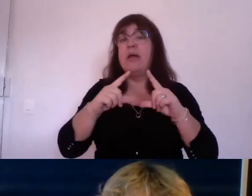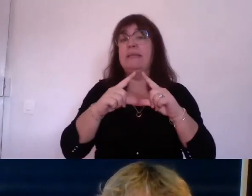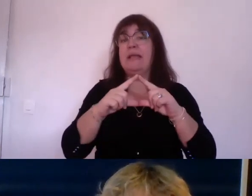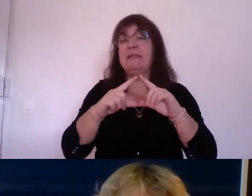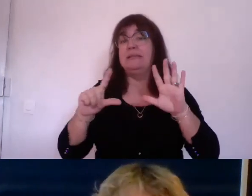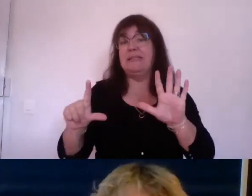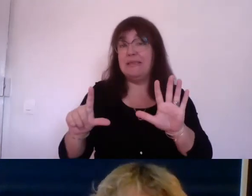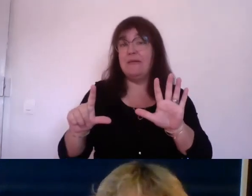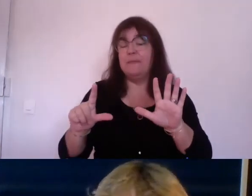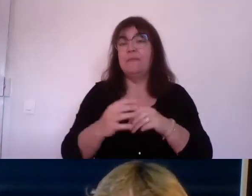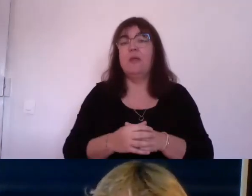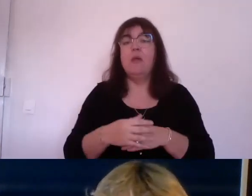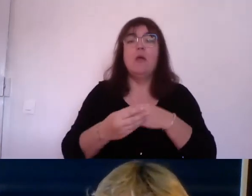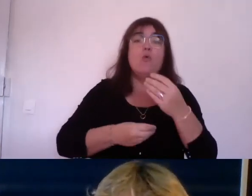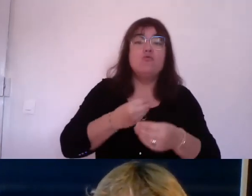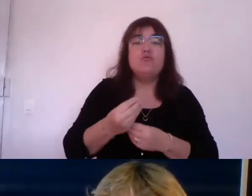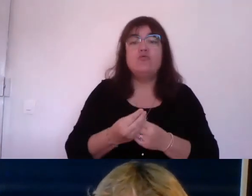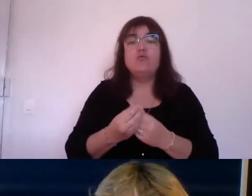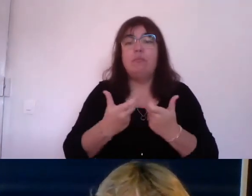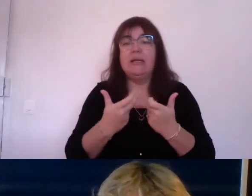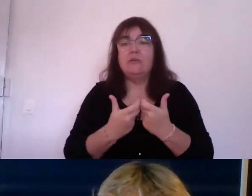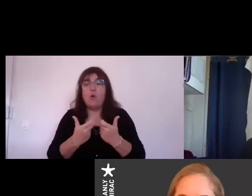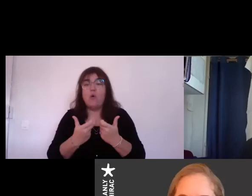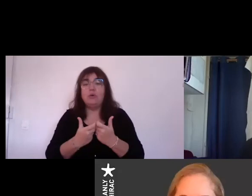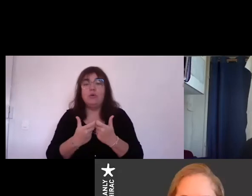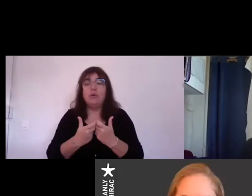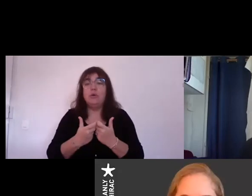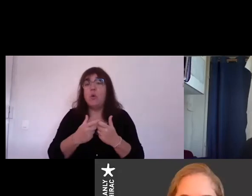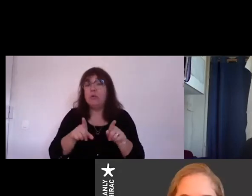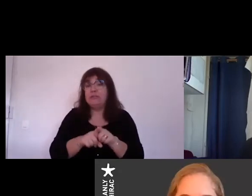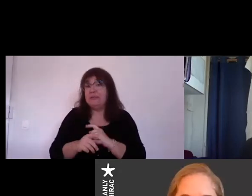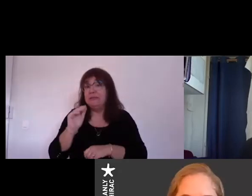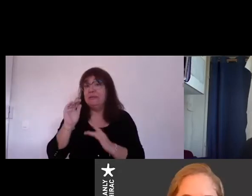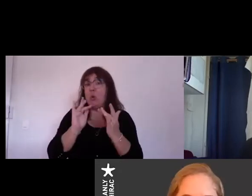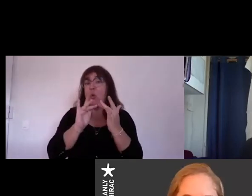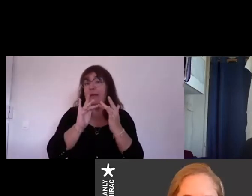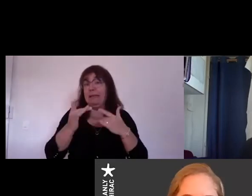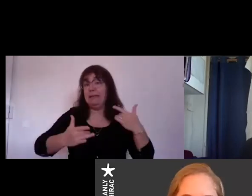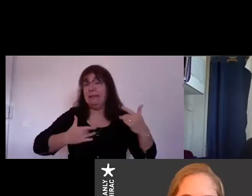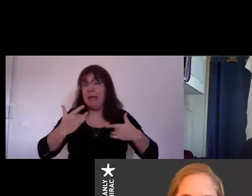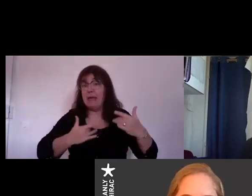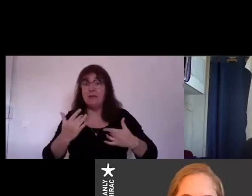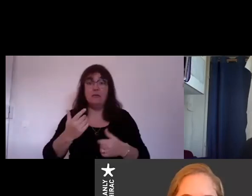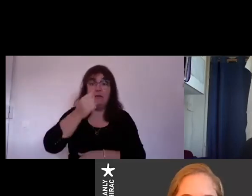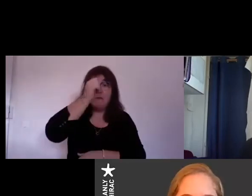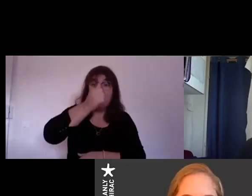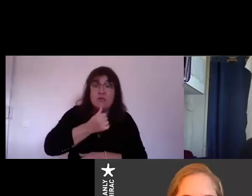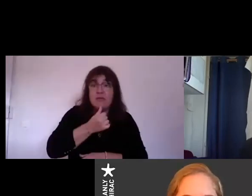aussi directement des musées, des théâtres aussi dont on n'a pas beaucoup parlé mais qui mettent en place beaucoup de